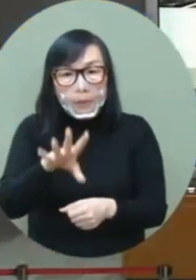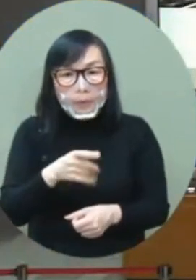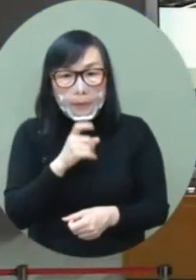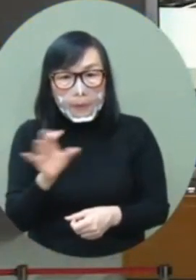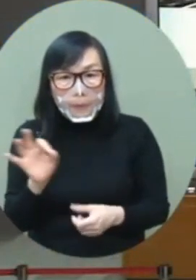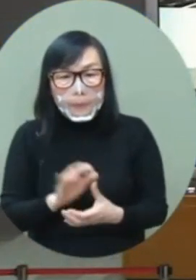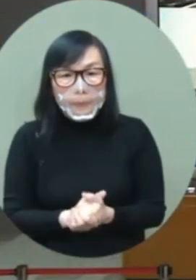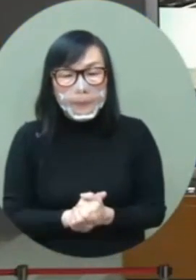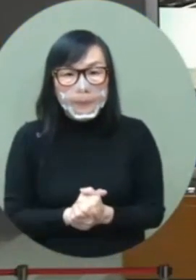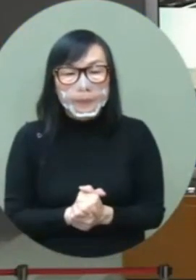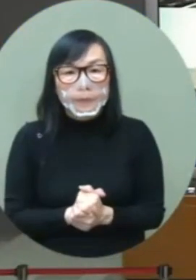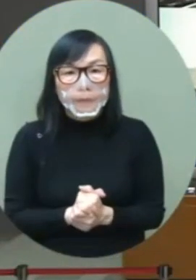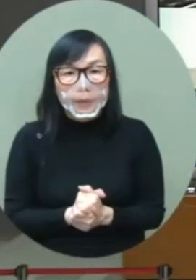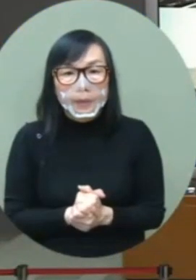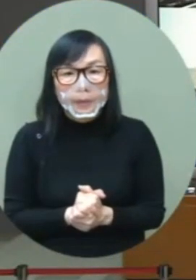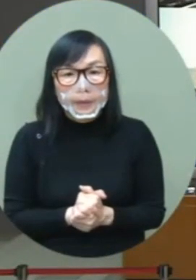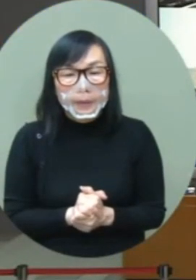係